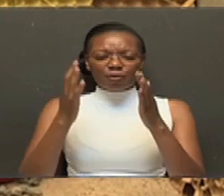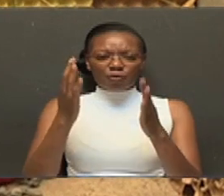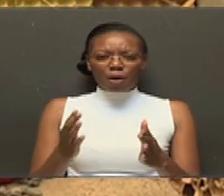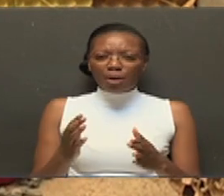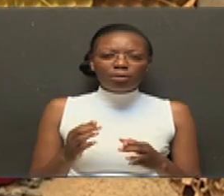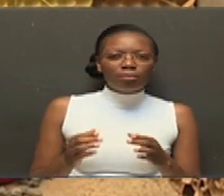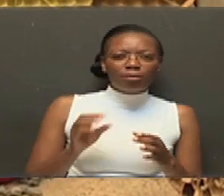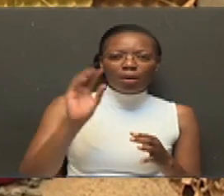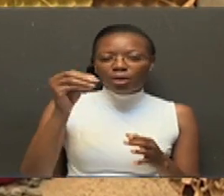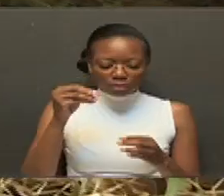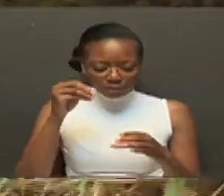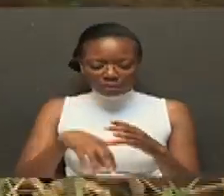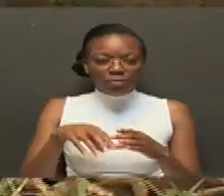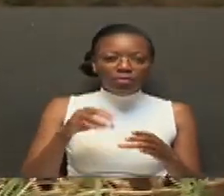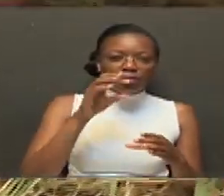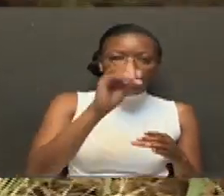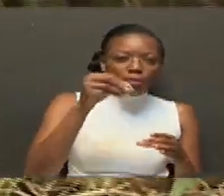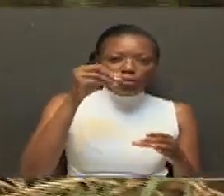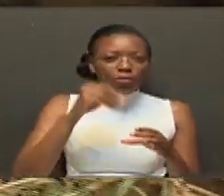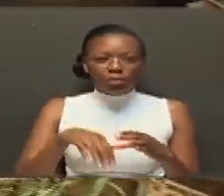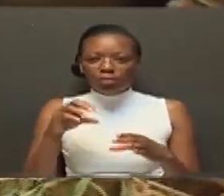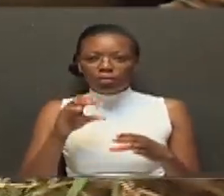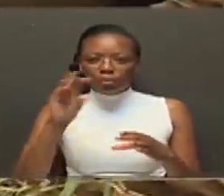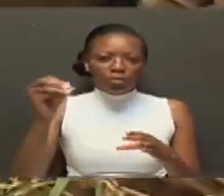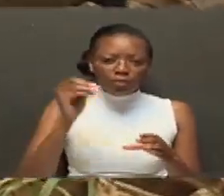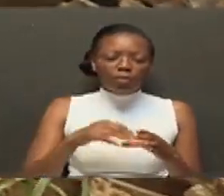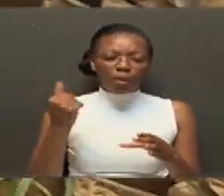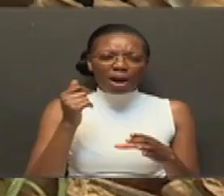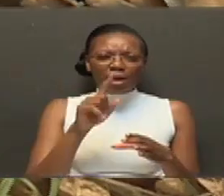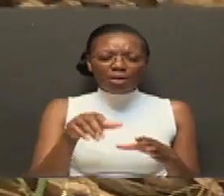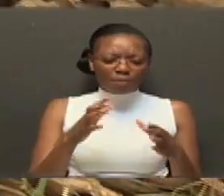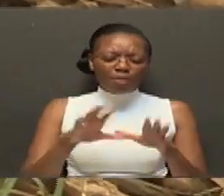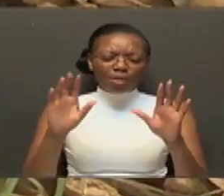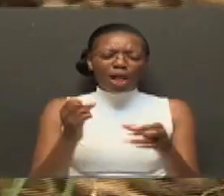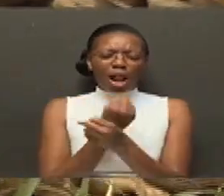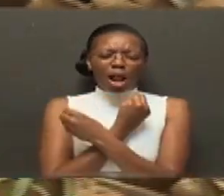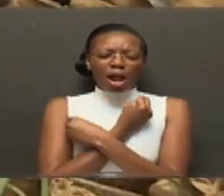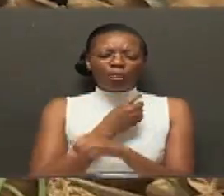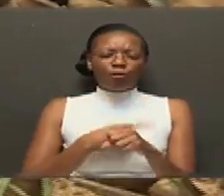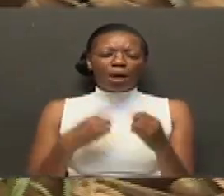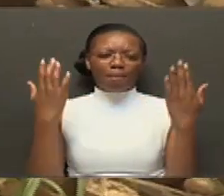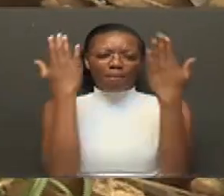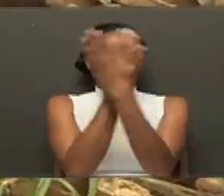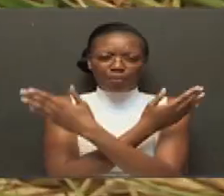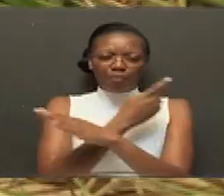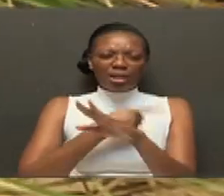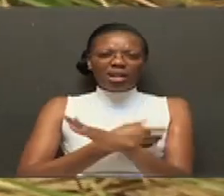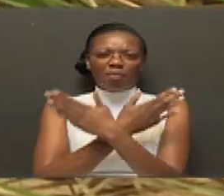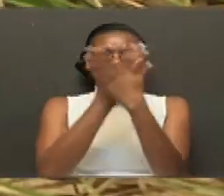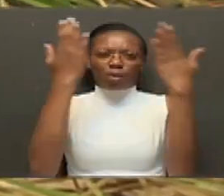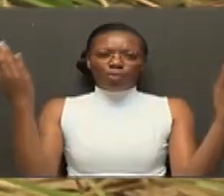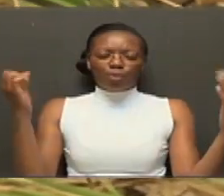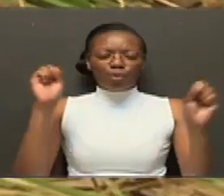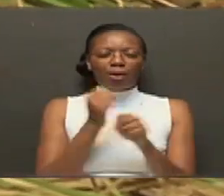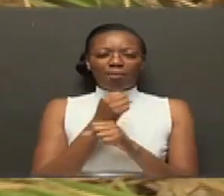na hata kuwafuga wadudu hawa, kwani wao hupenda giza na ni vigumu kuwaona wakati wa mchana.